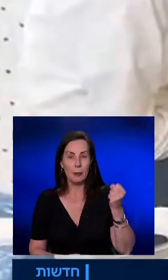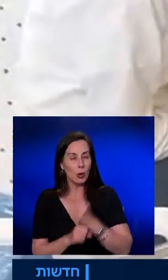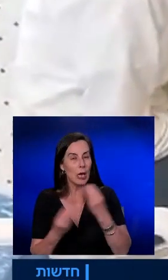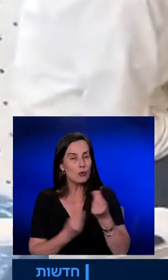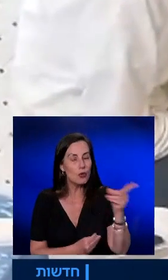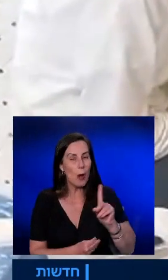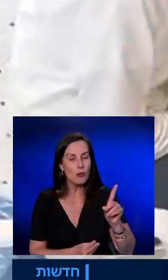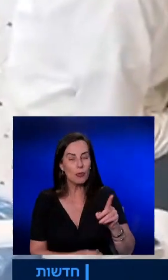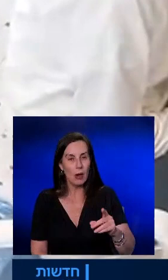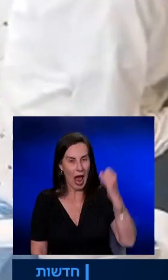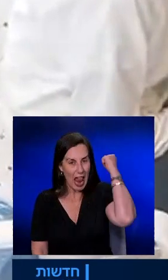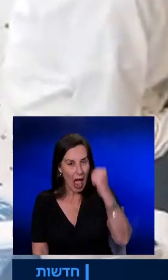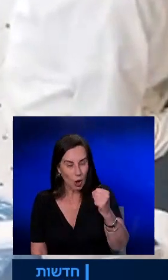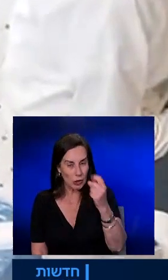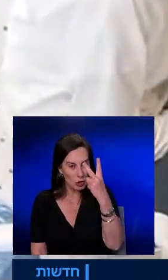האלה,